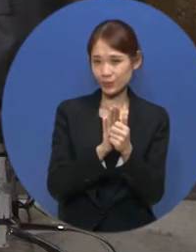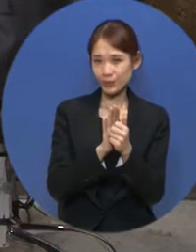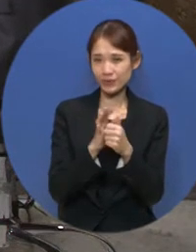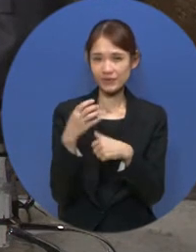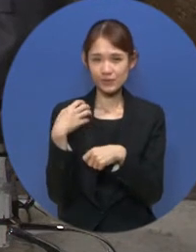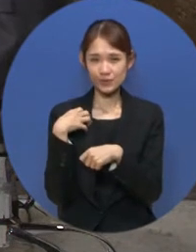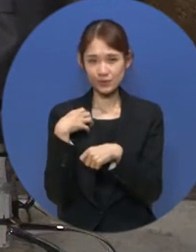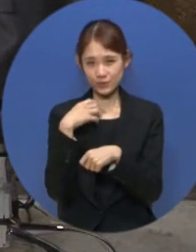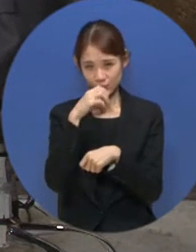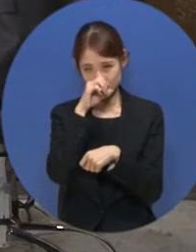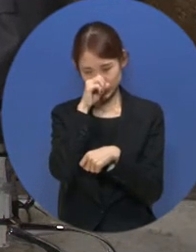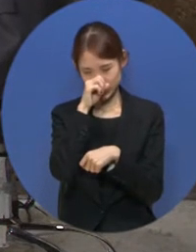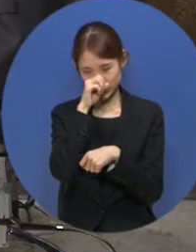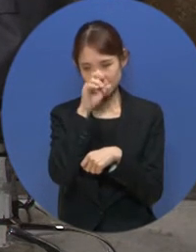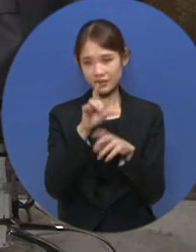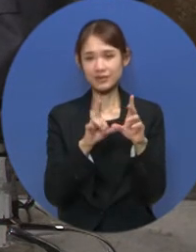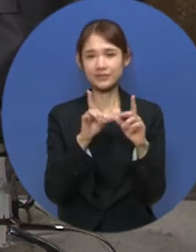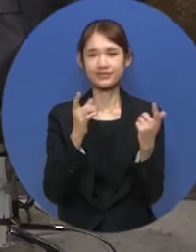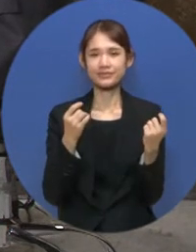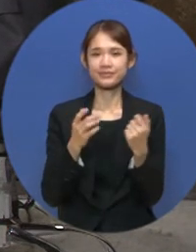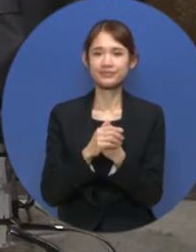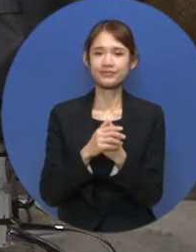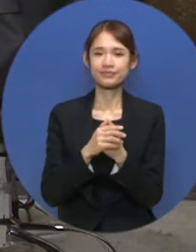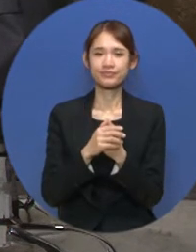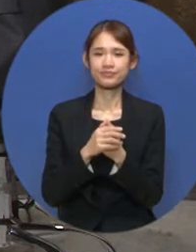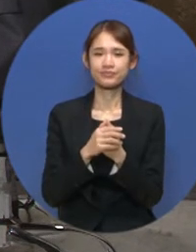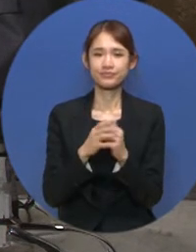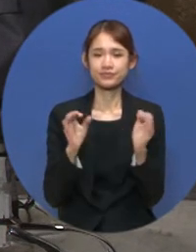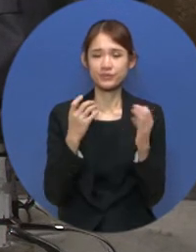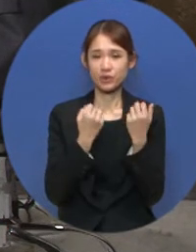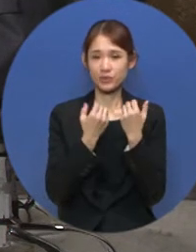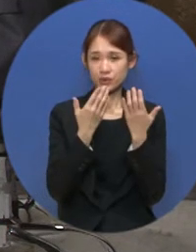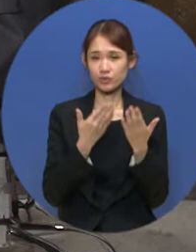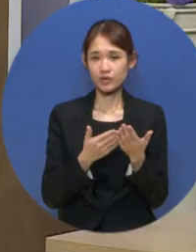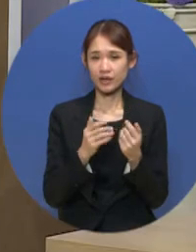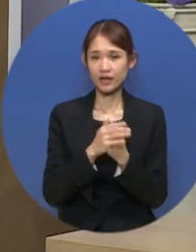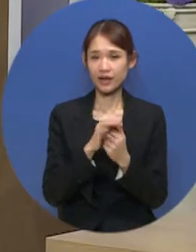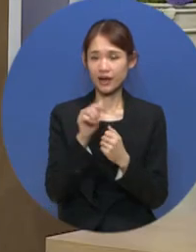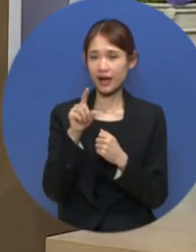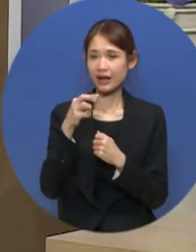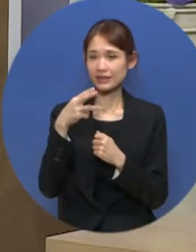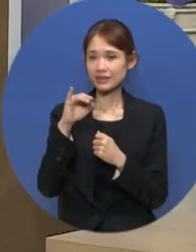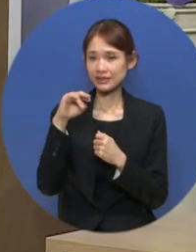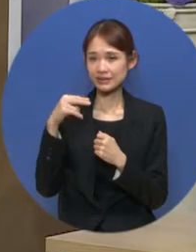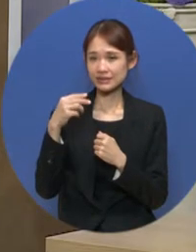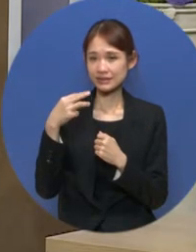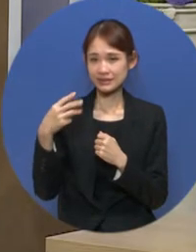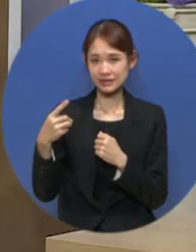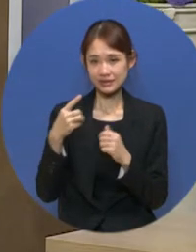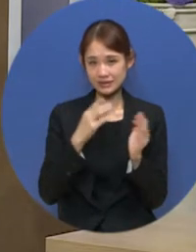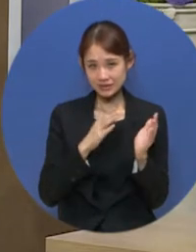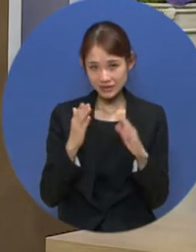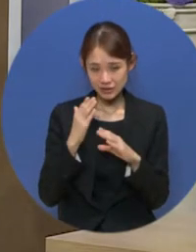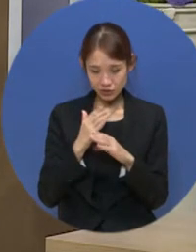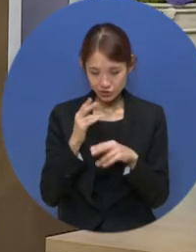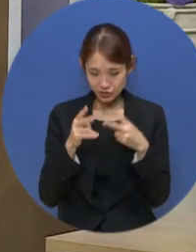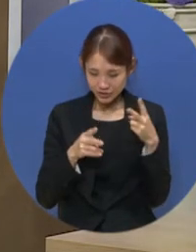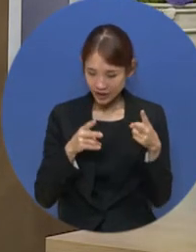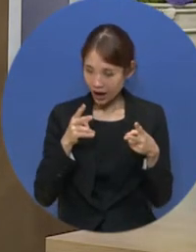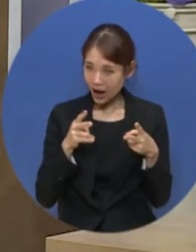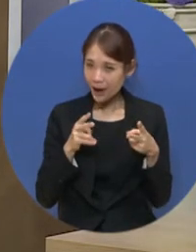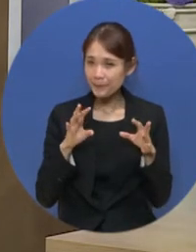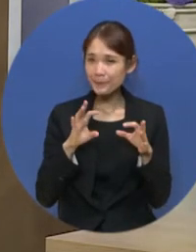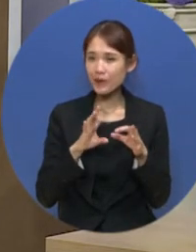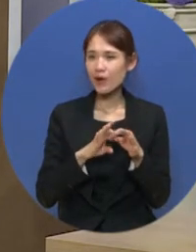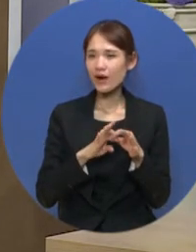아주 좋은 모습인 것 같은데요. 이제 잠깐 말씀은 해주셨지만 지금 핫티스트에서 진행 중인 사업에 대해서